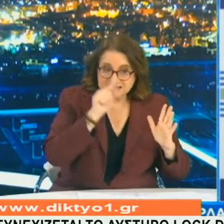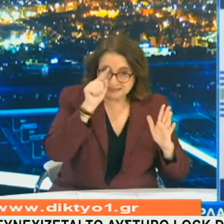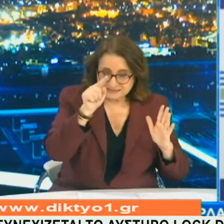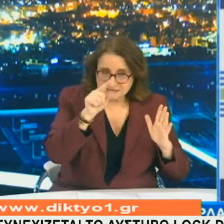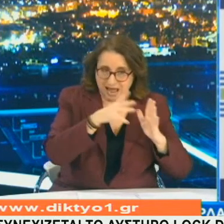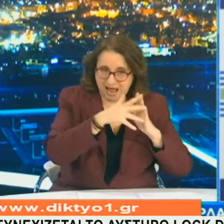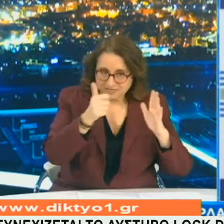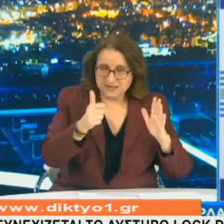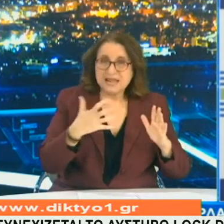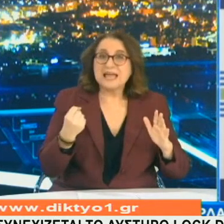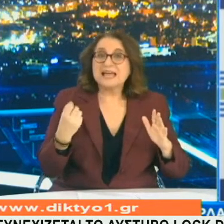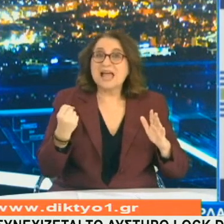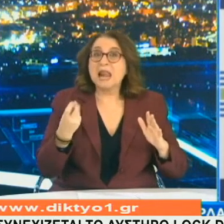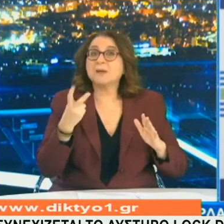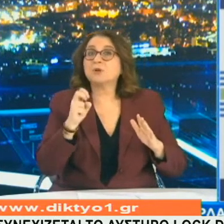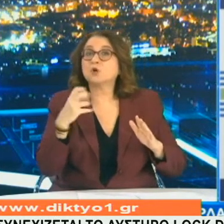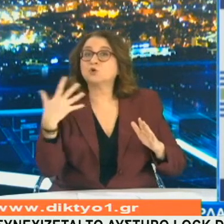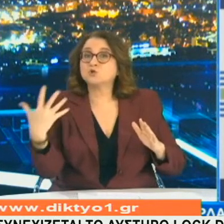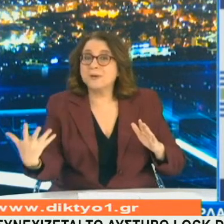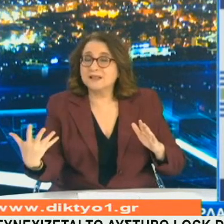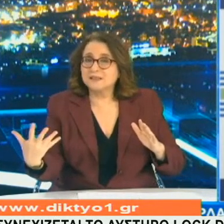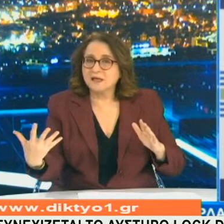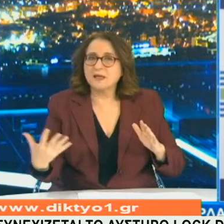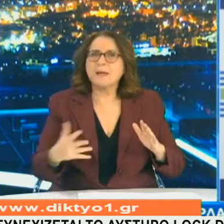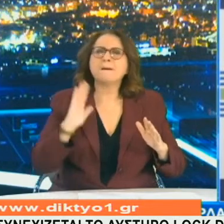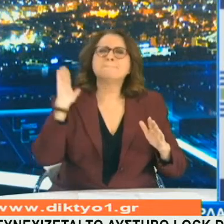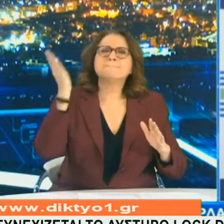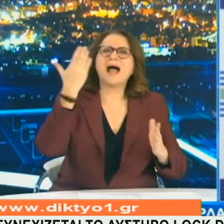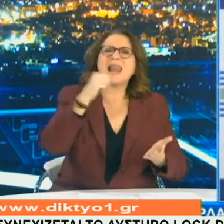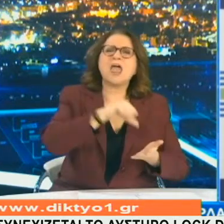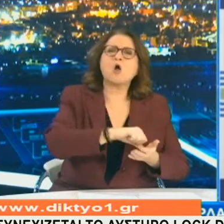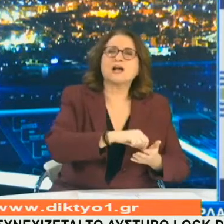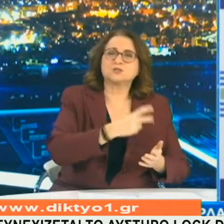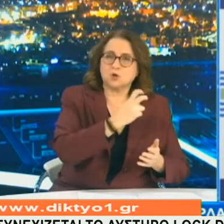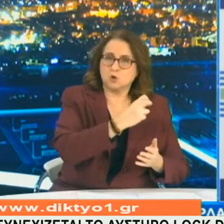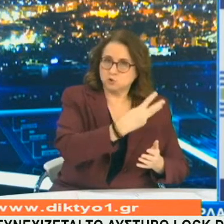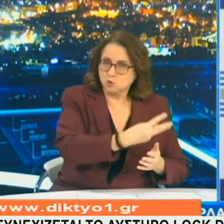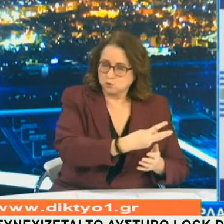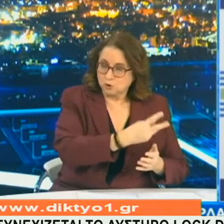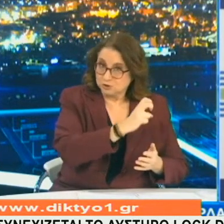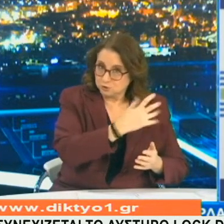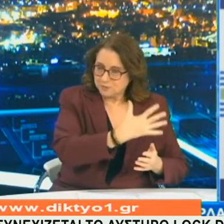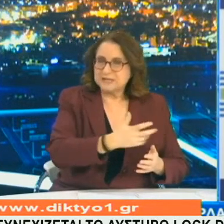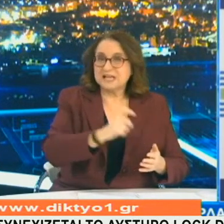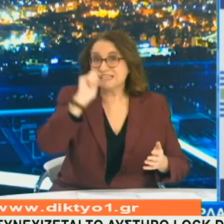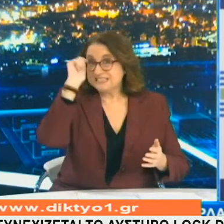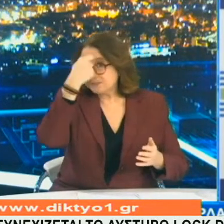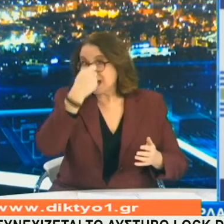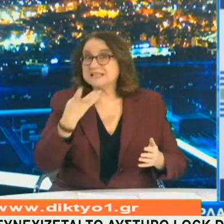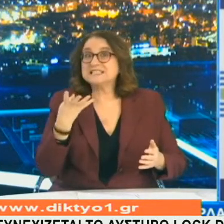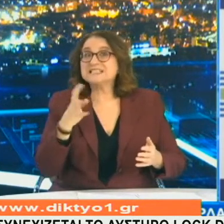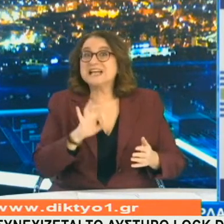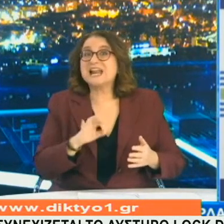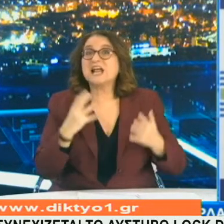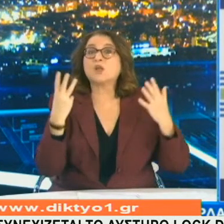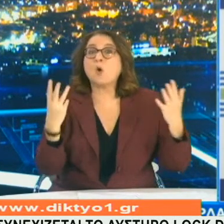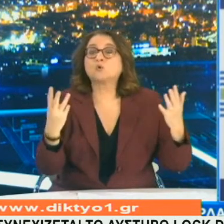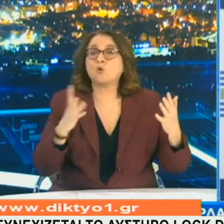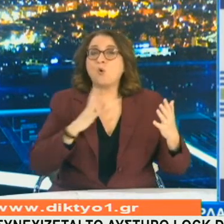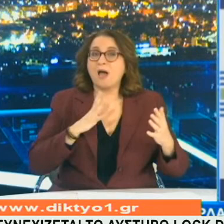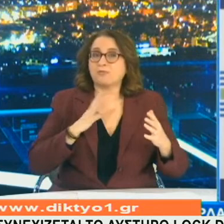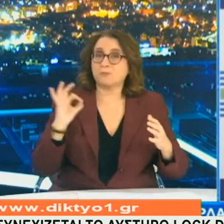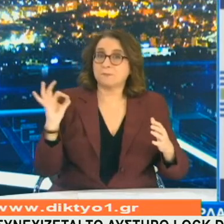στην Κάλυμνο 25 και η Χνηλάτιση έχει εντοπίσει 74 στενές επαφές τους. Στο Δήμο Σπάρτης υπάρχουν 48 ενεργά κρούσματα